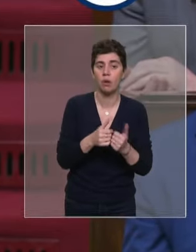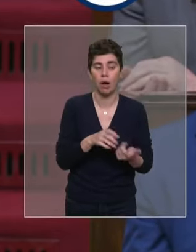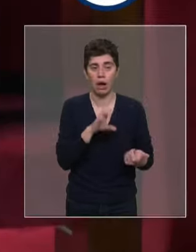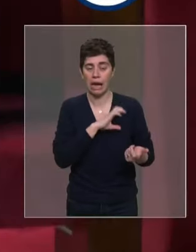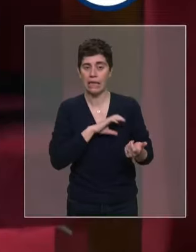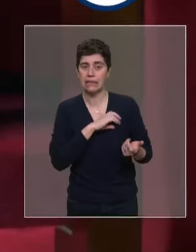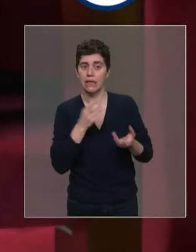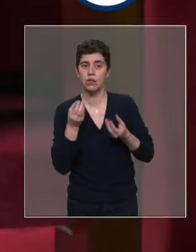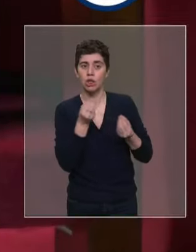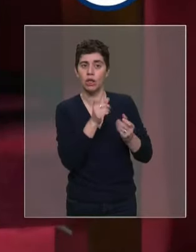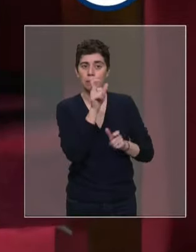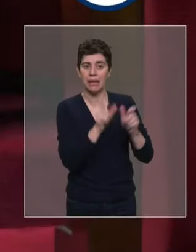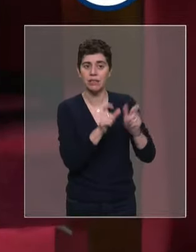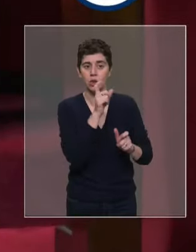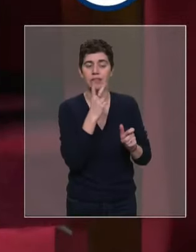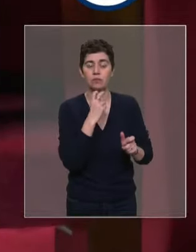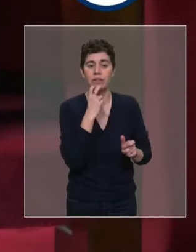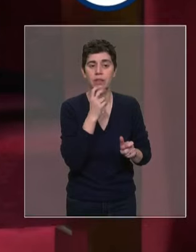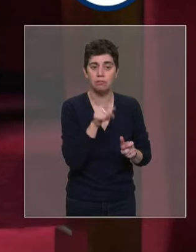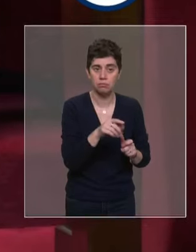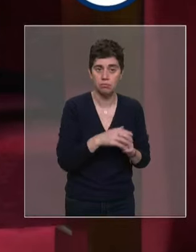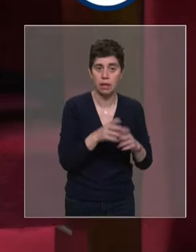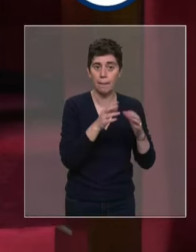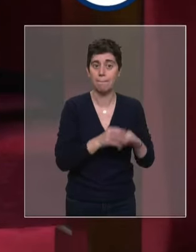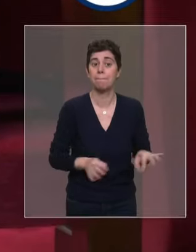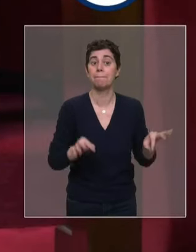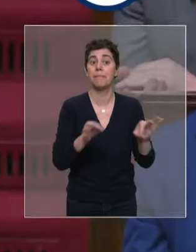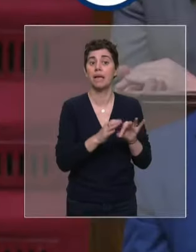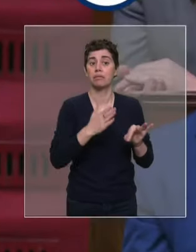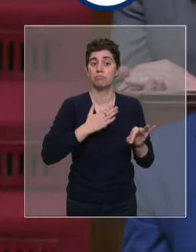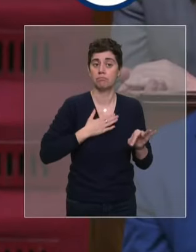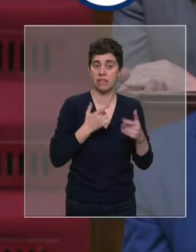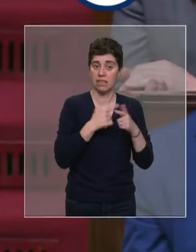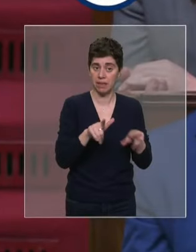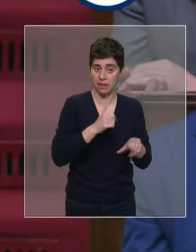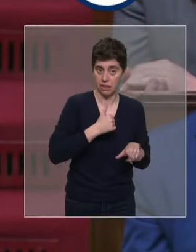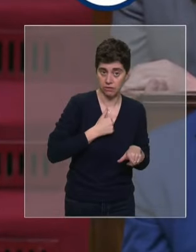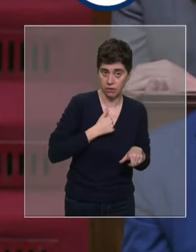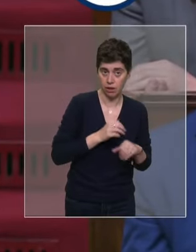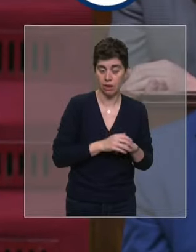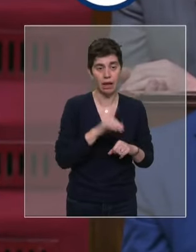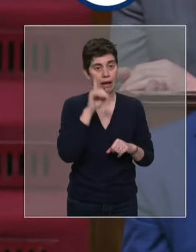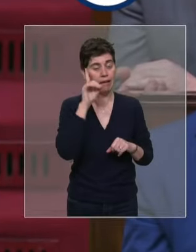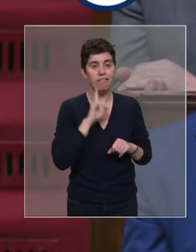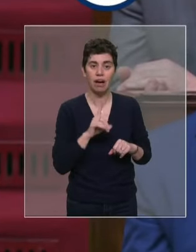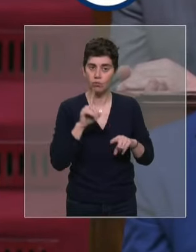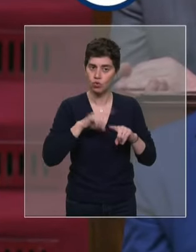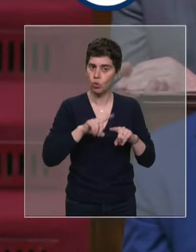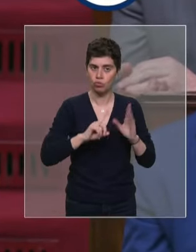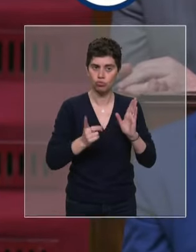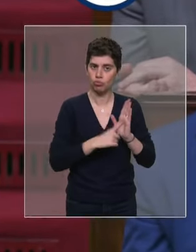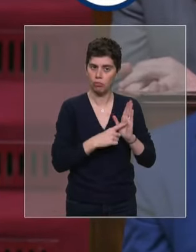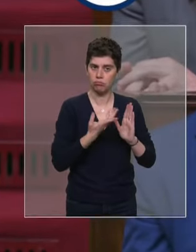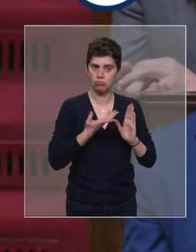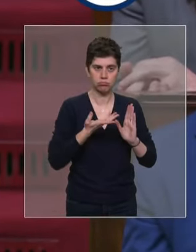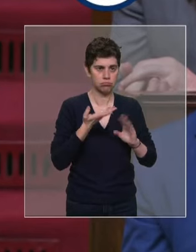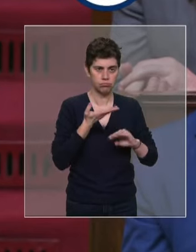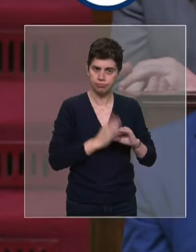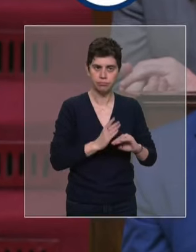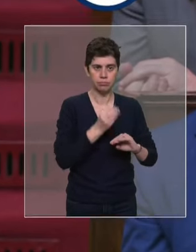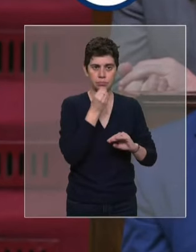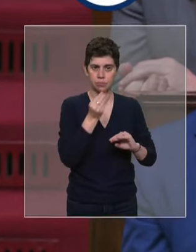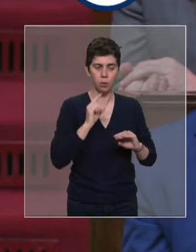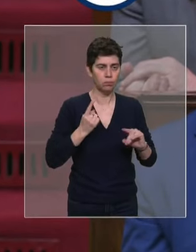nos concitoyens que dans notre pays, les libertés individuelles et les acquis des femmes pourraient être remis en cause.